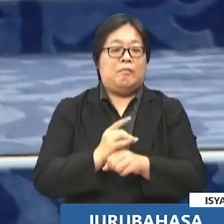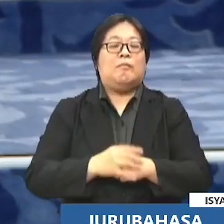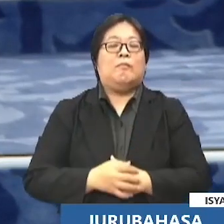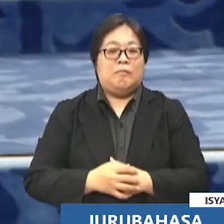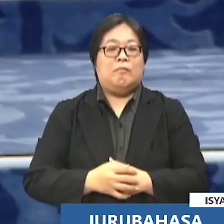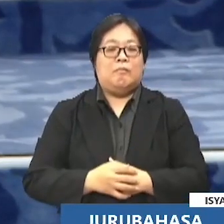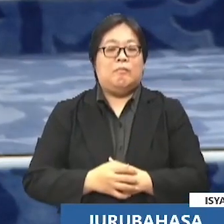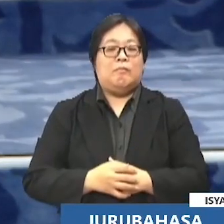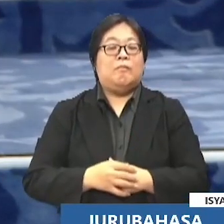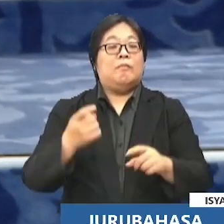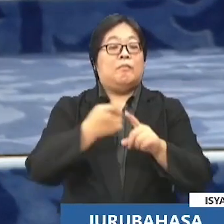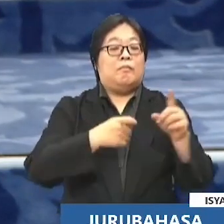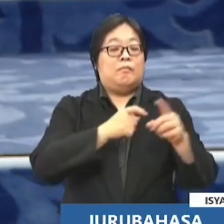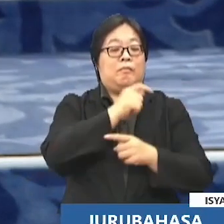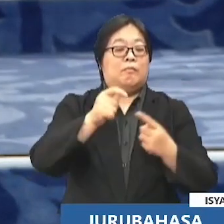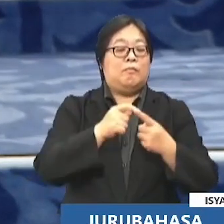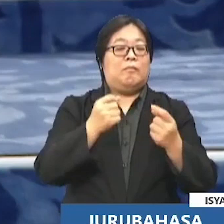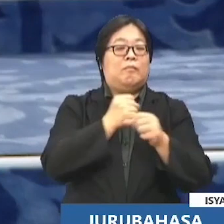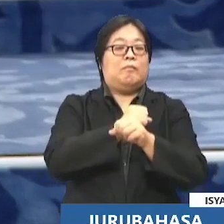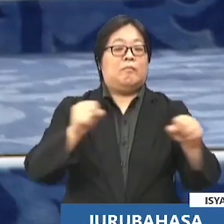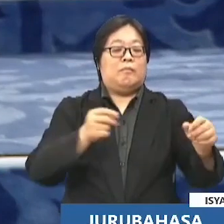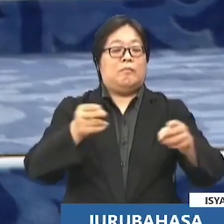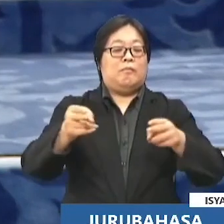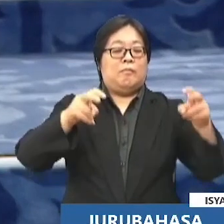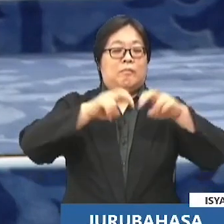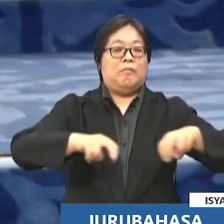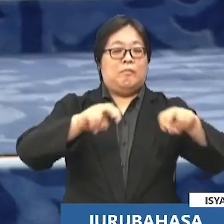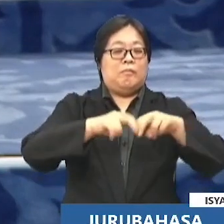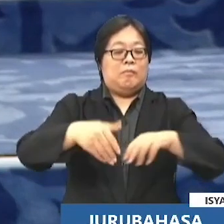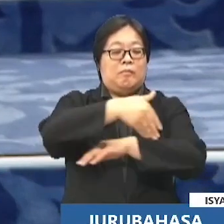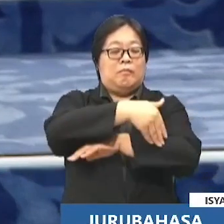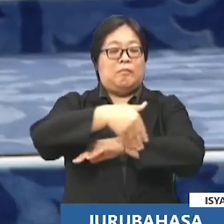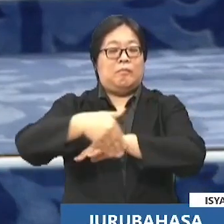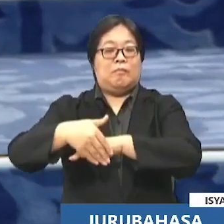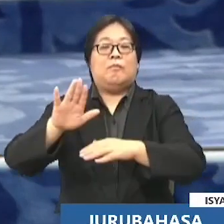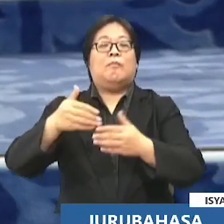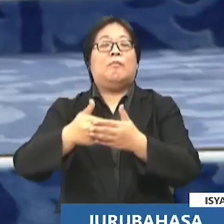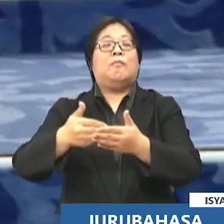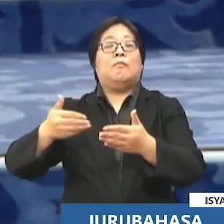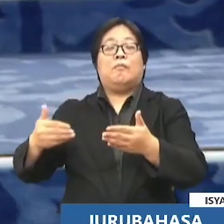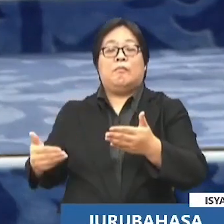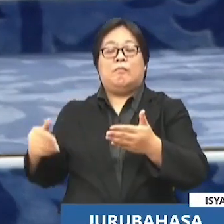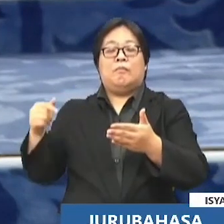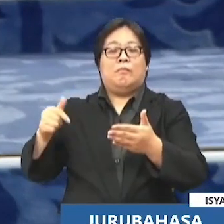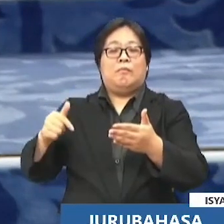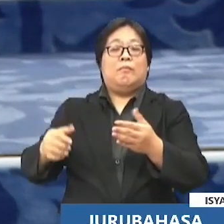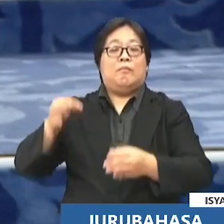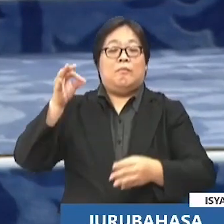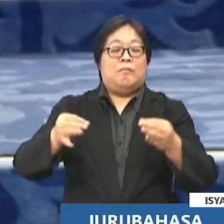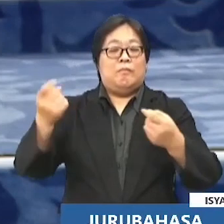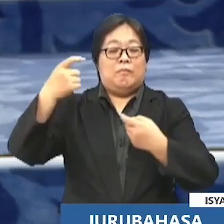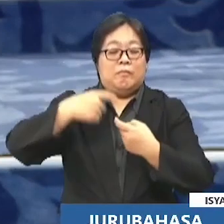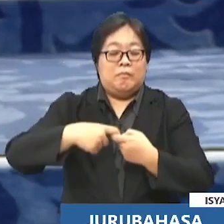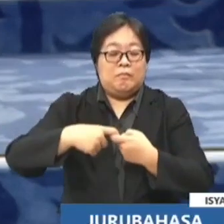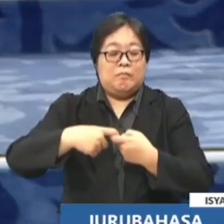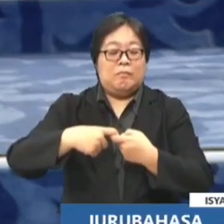lat8 tahun dari tarif siapnya urusan kajian semula pos padanan sebelumnya Jika ia